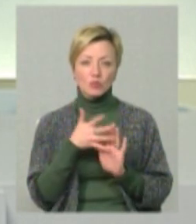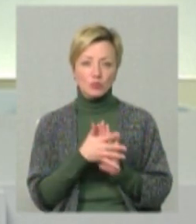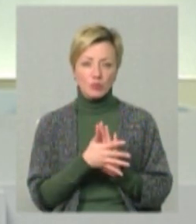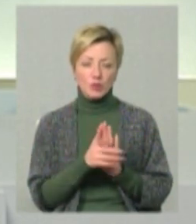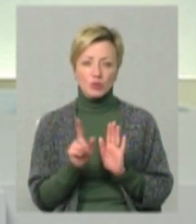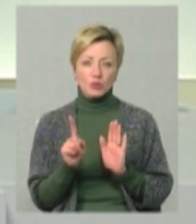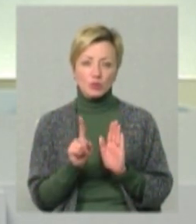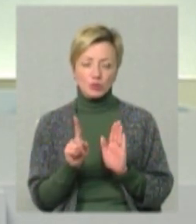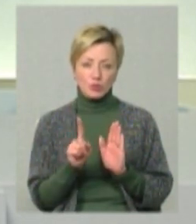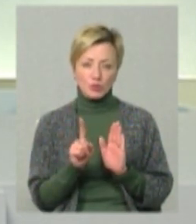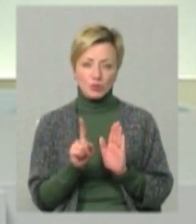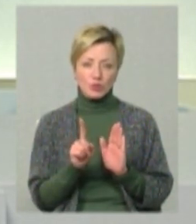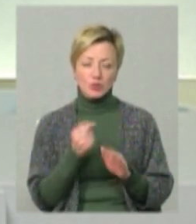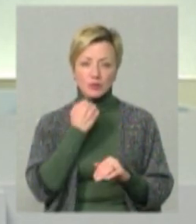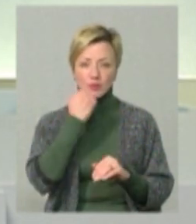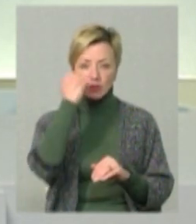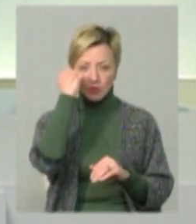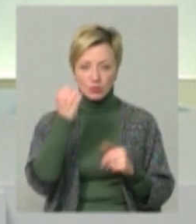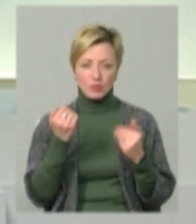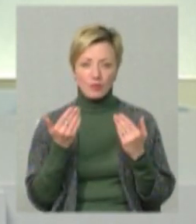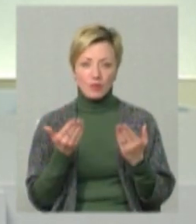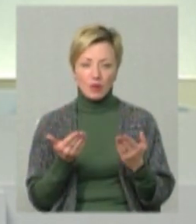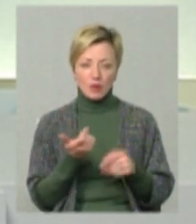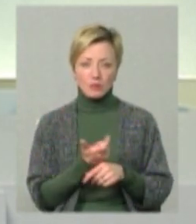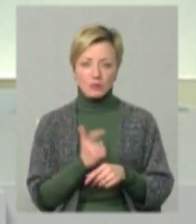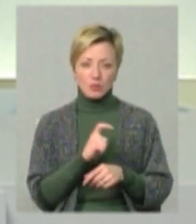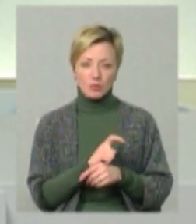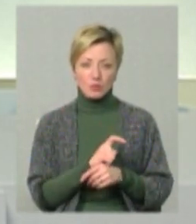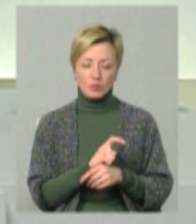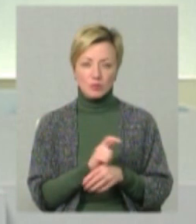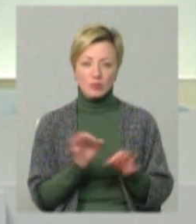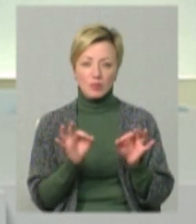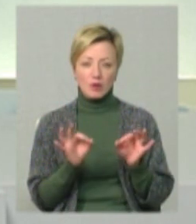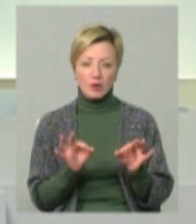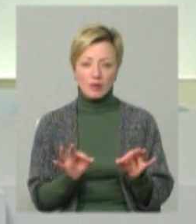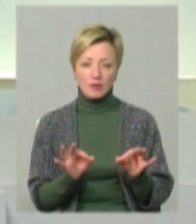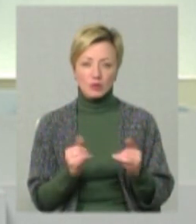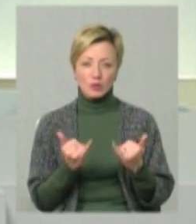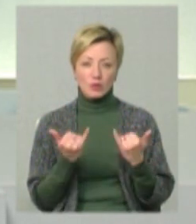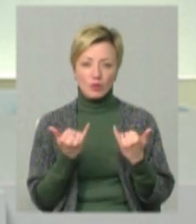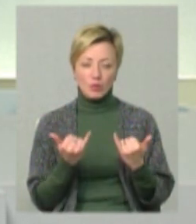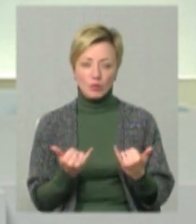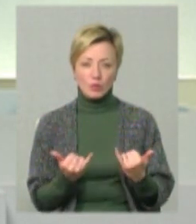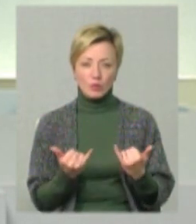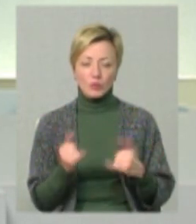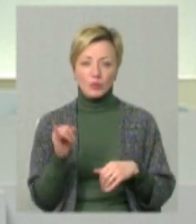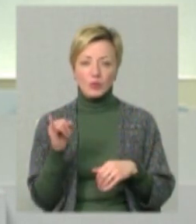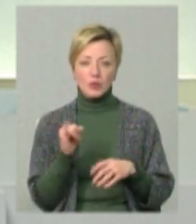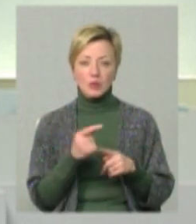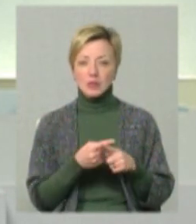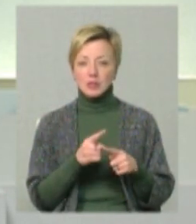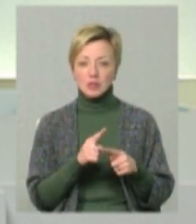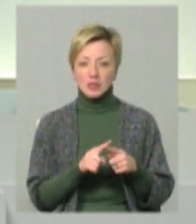зрозуміло, що і завдячуючи вам, дуже правильний і сьогоднішній, і